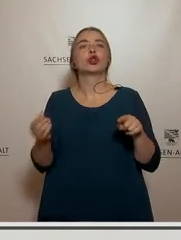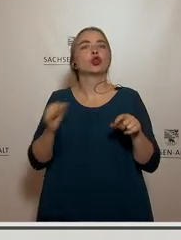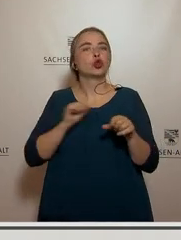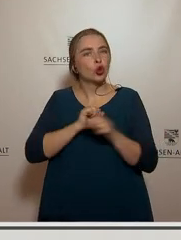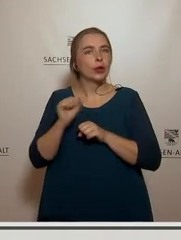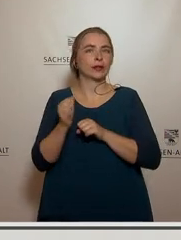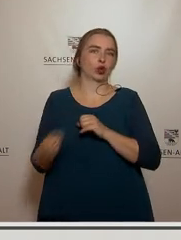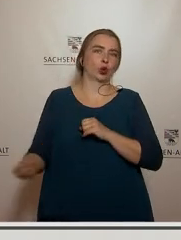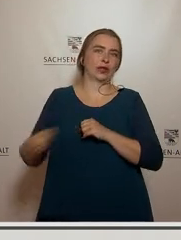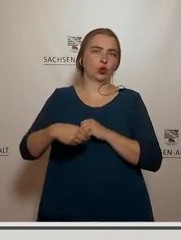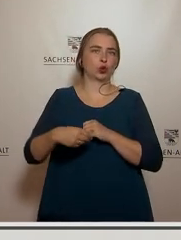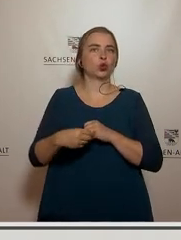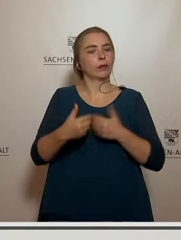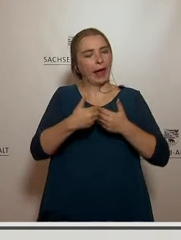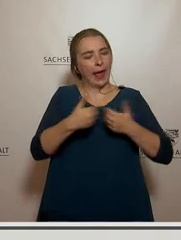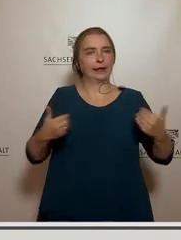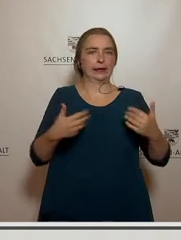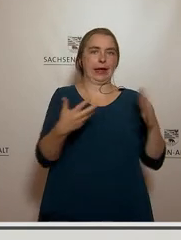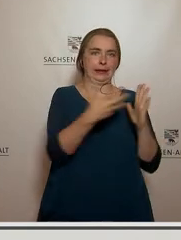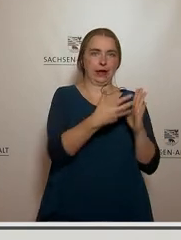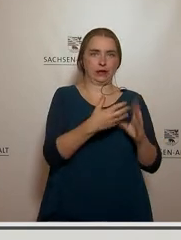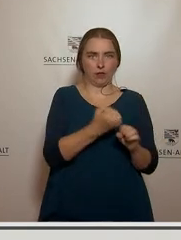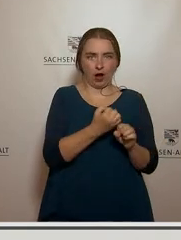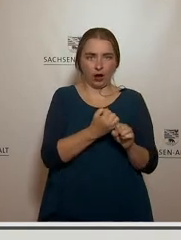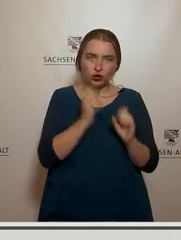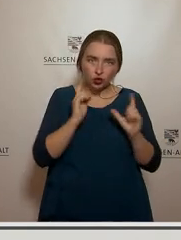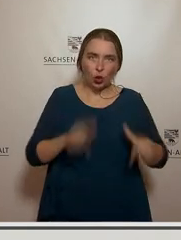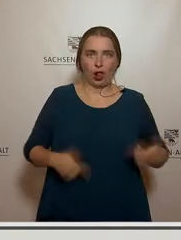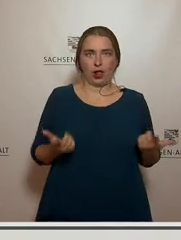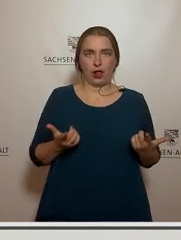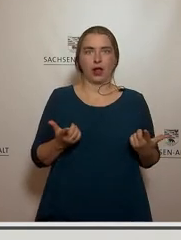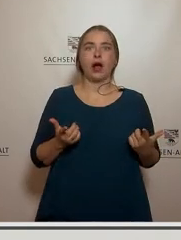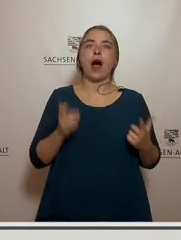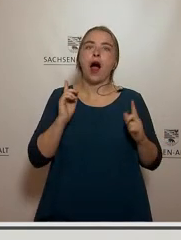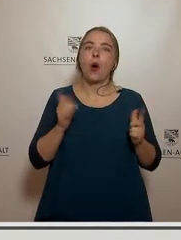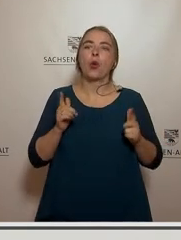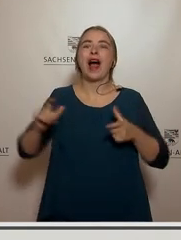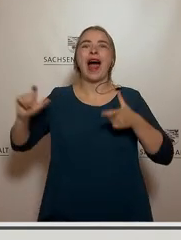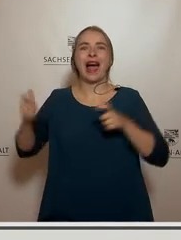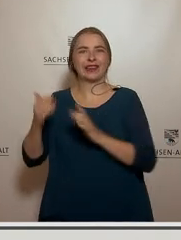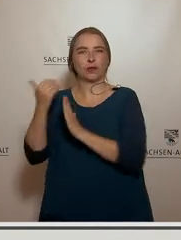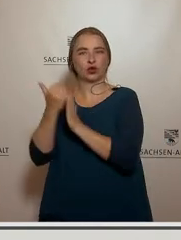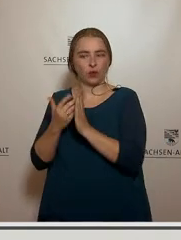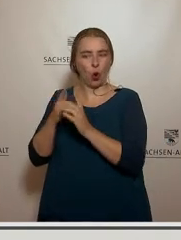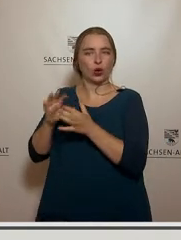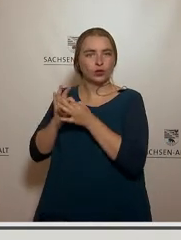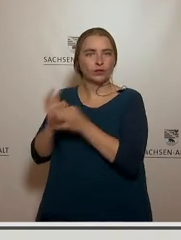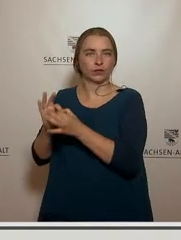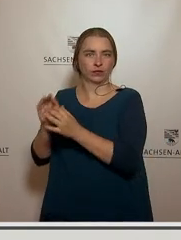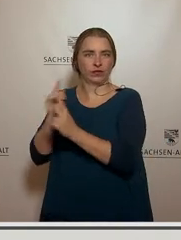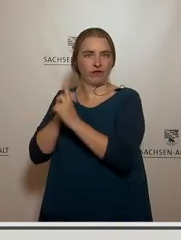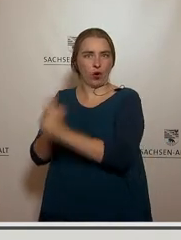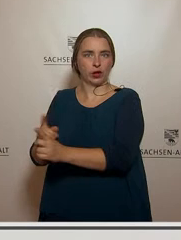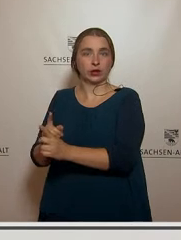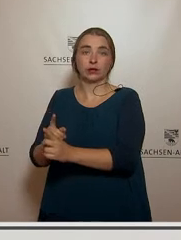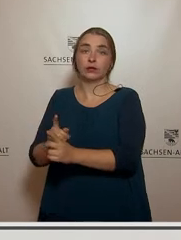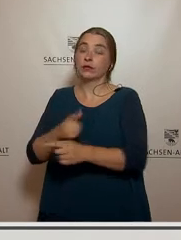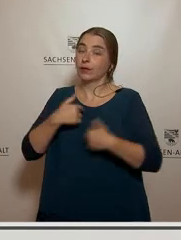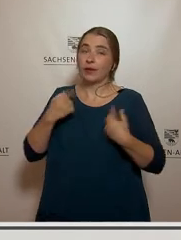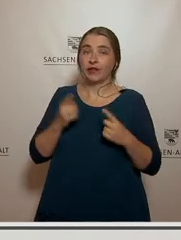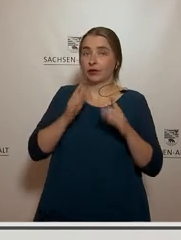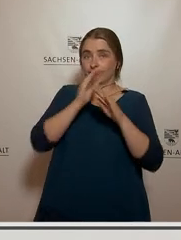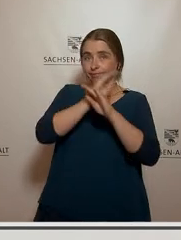Test vorzulegen und man sich da auf die Eindämmungsverordnung stützt. Und ich will noch mal deutlich machen, dass dem nicht so ist. Wer bei